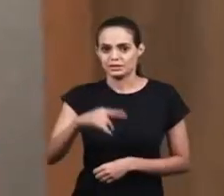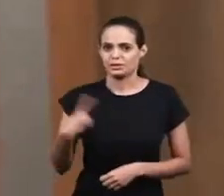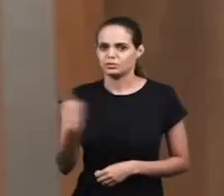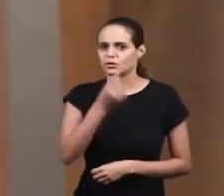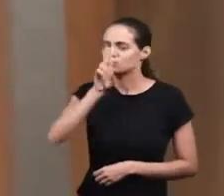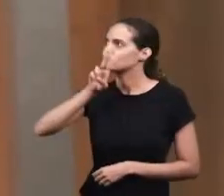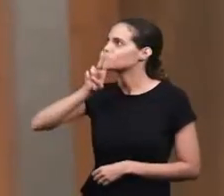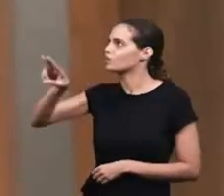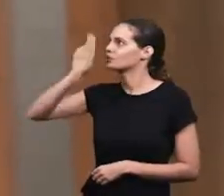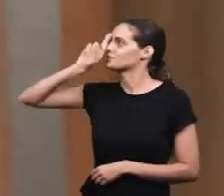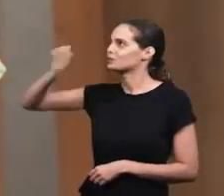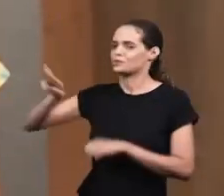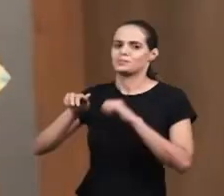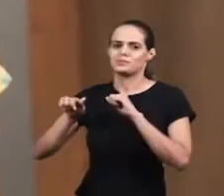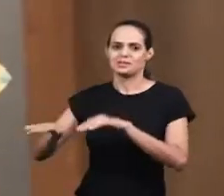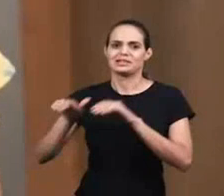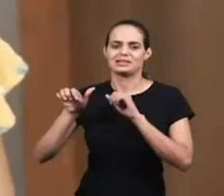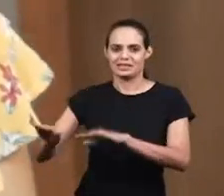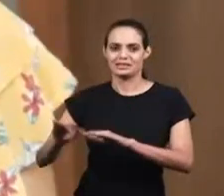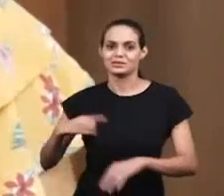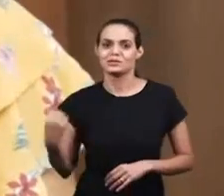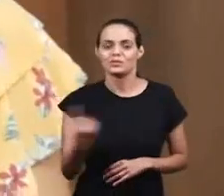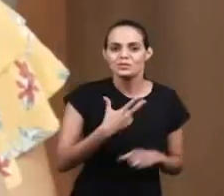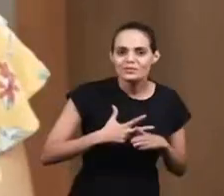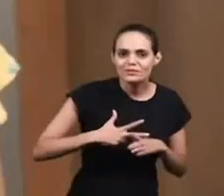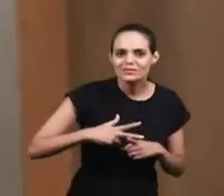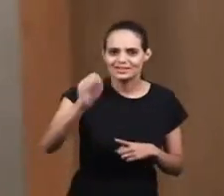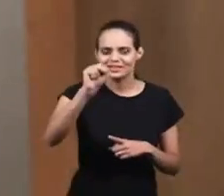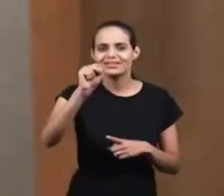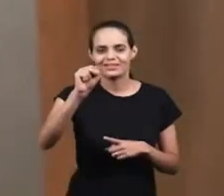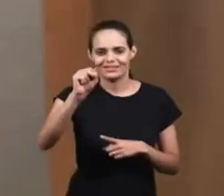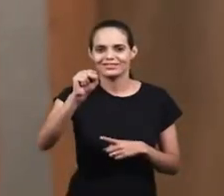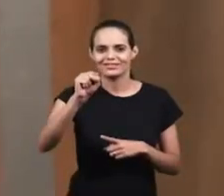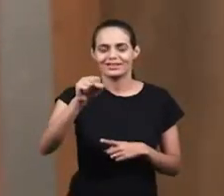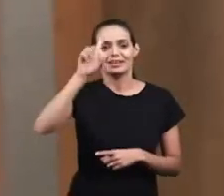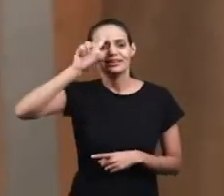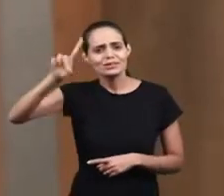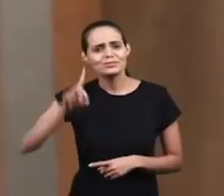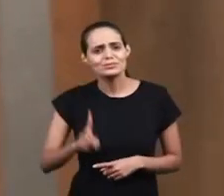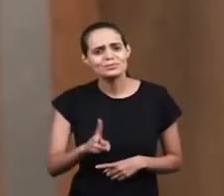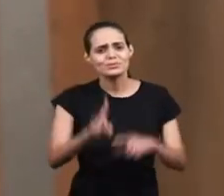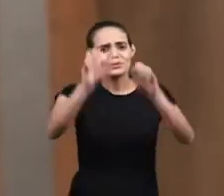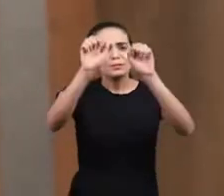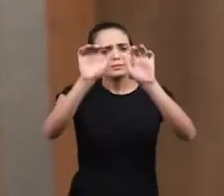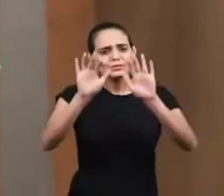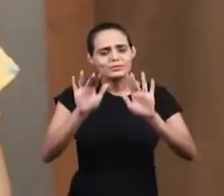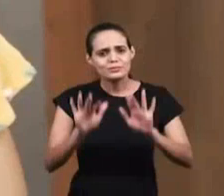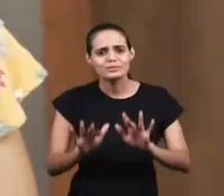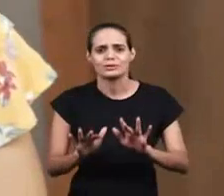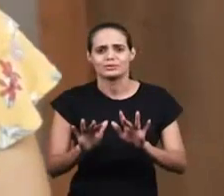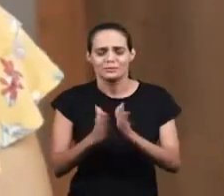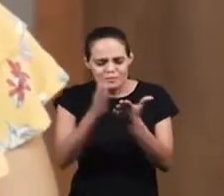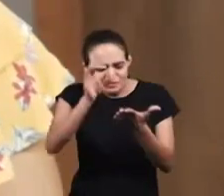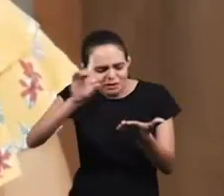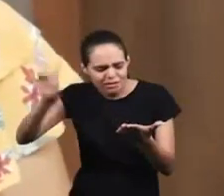des Herrn, der Herrscher, siegreich sein. Möge der Herr so sein